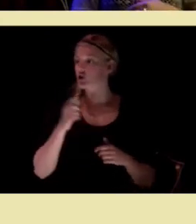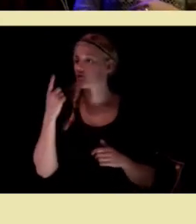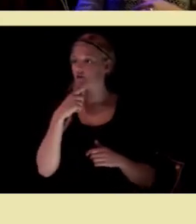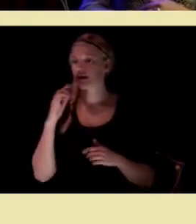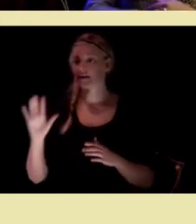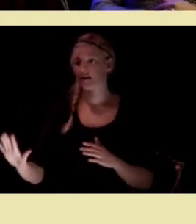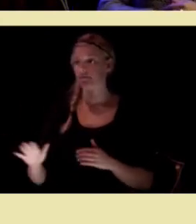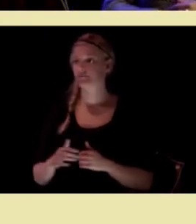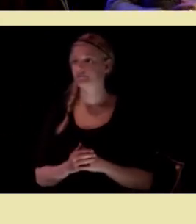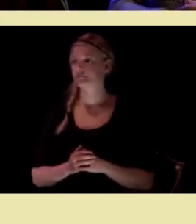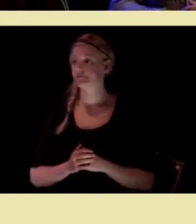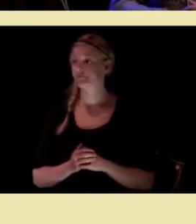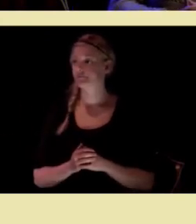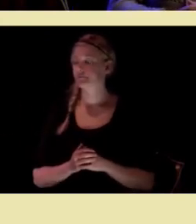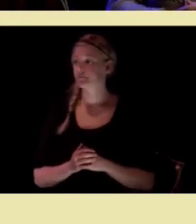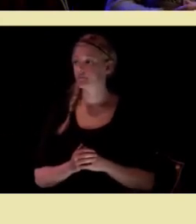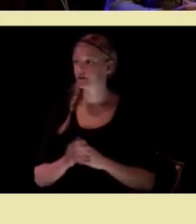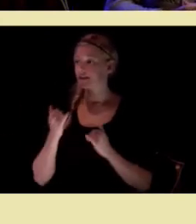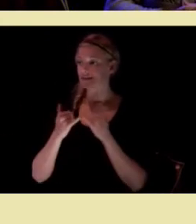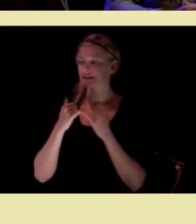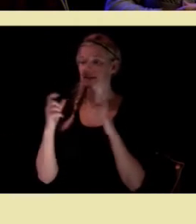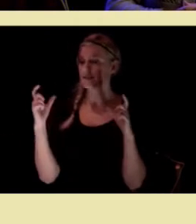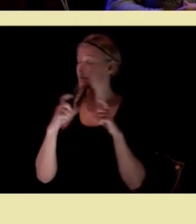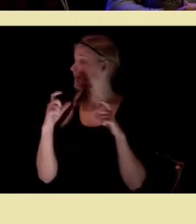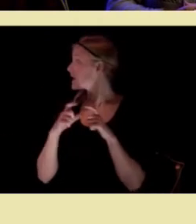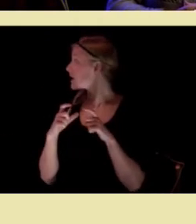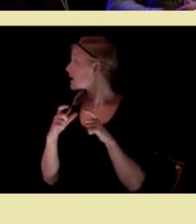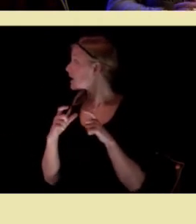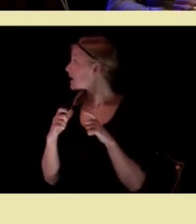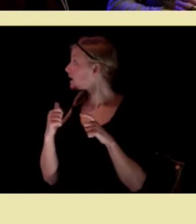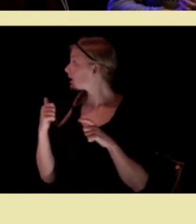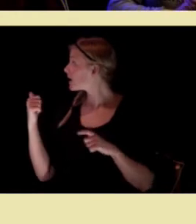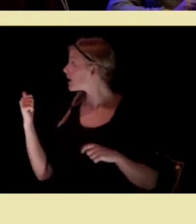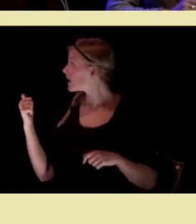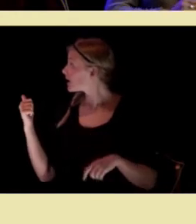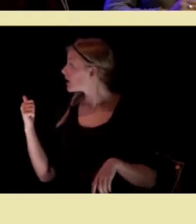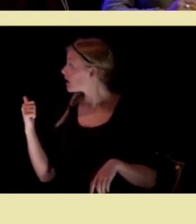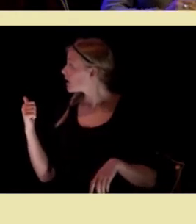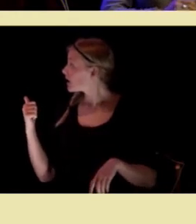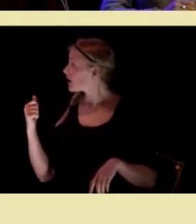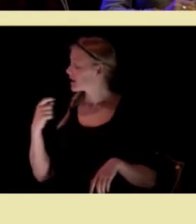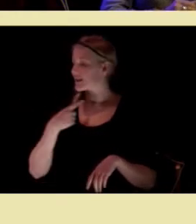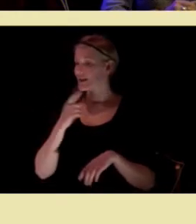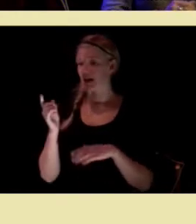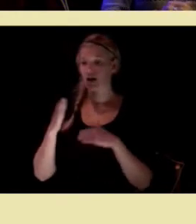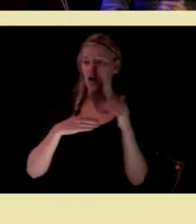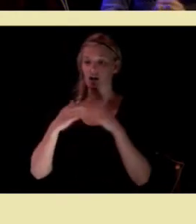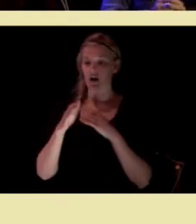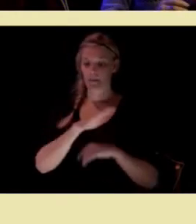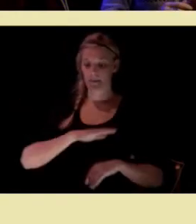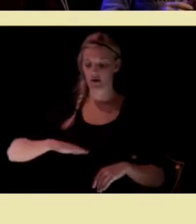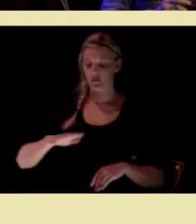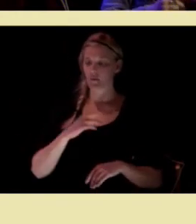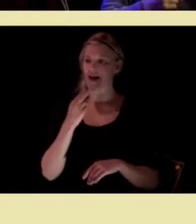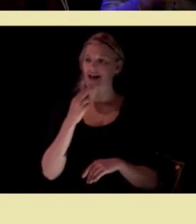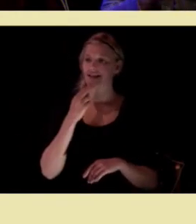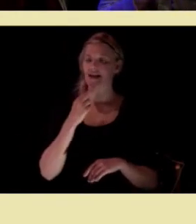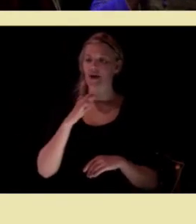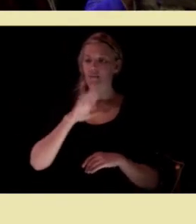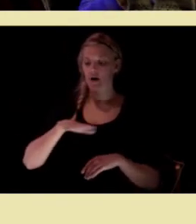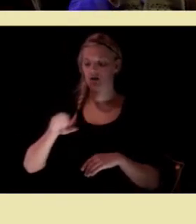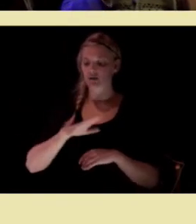Mm. Og det siste bildet, tror jeg, som kommer der, rett og slett at dere har laget en plattform som heter Barnas